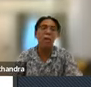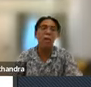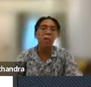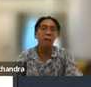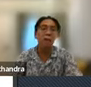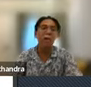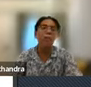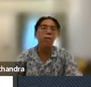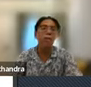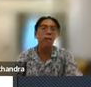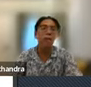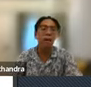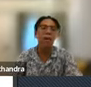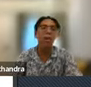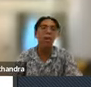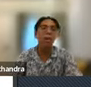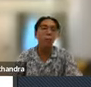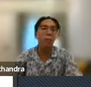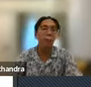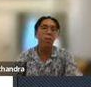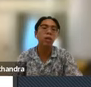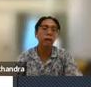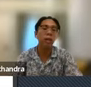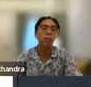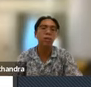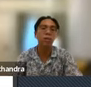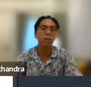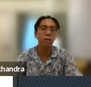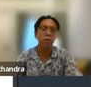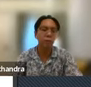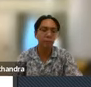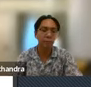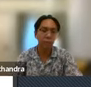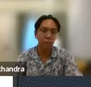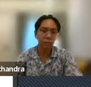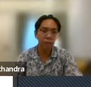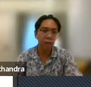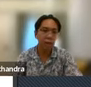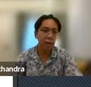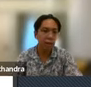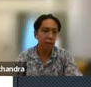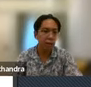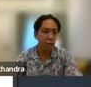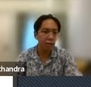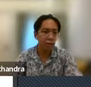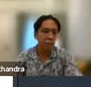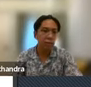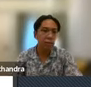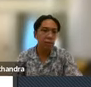karena ada pertimbangan visual dari para pengguna seperti itu. Next lagi.